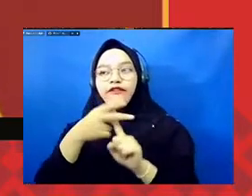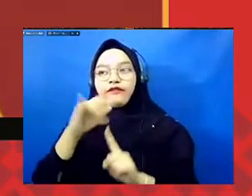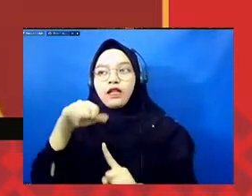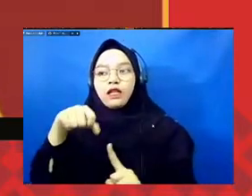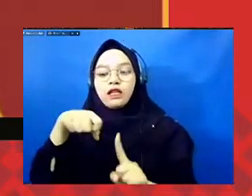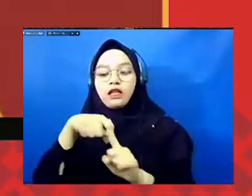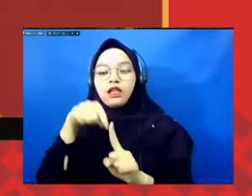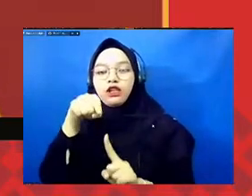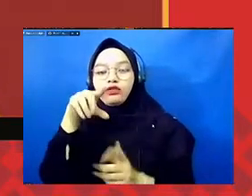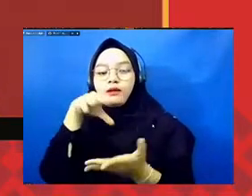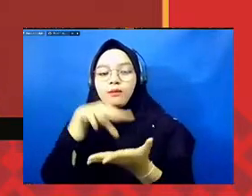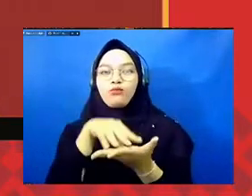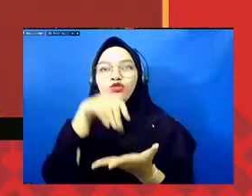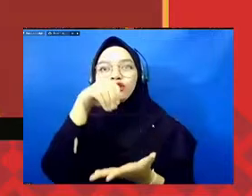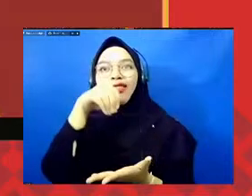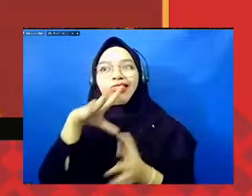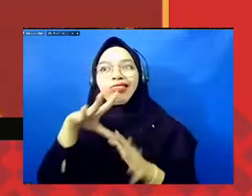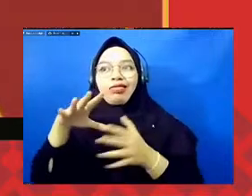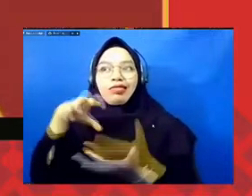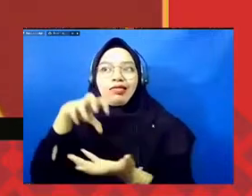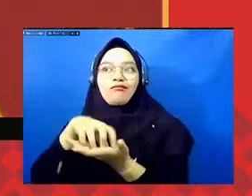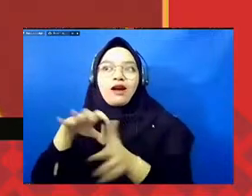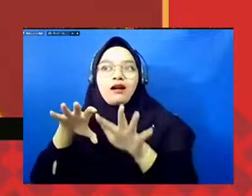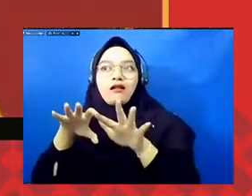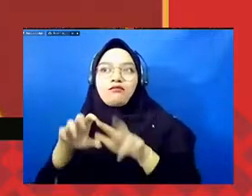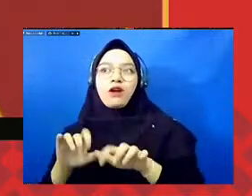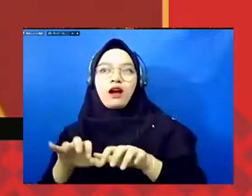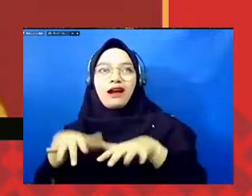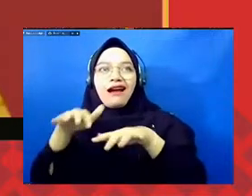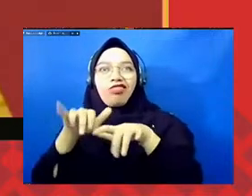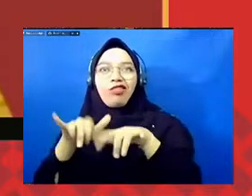atau berkantor di Pemprov DKI